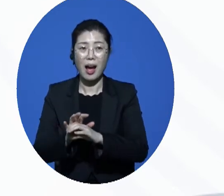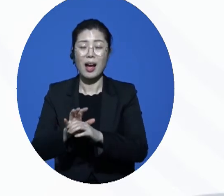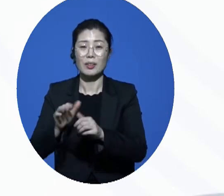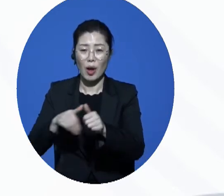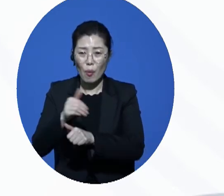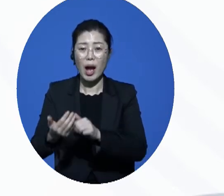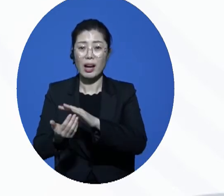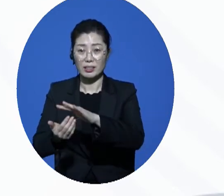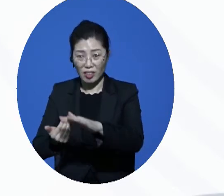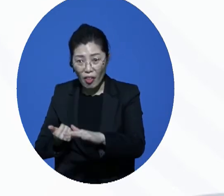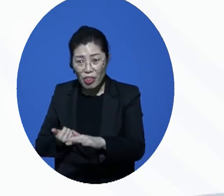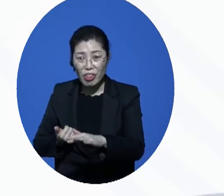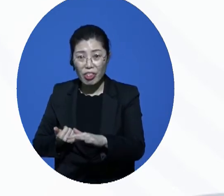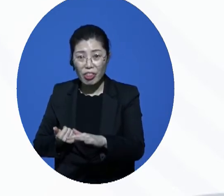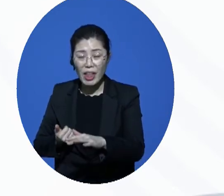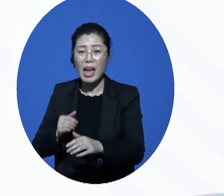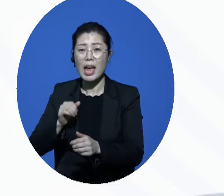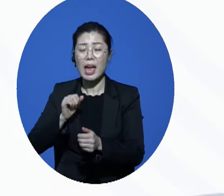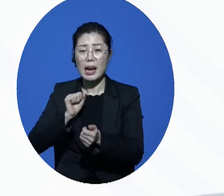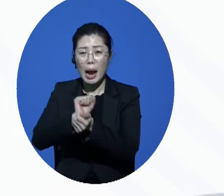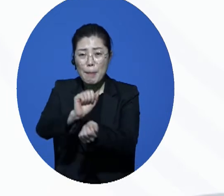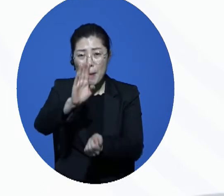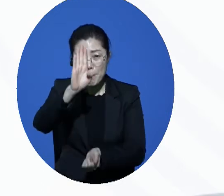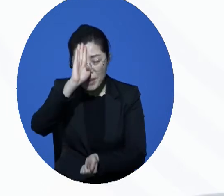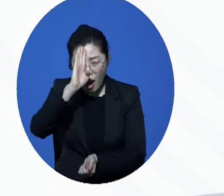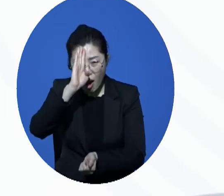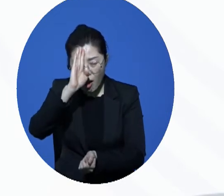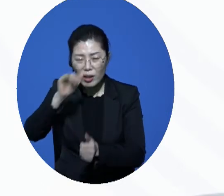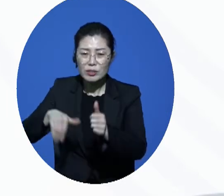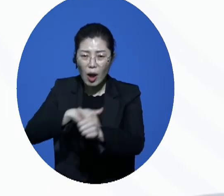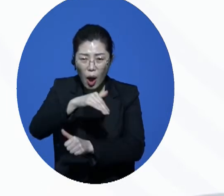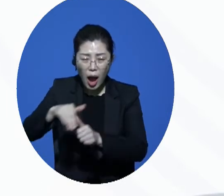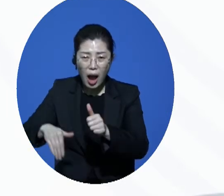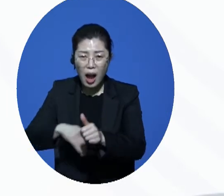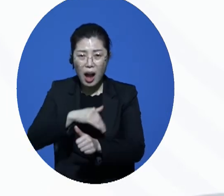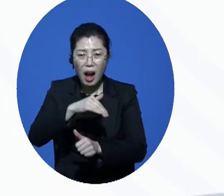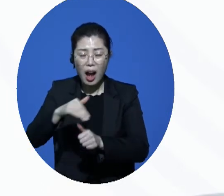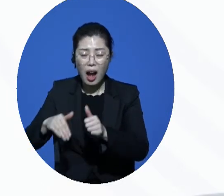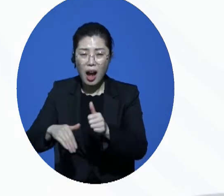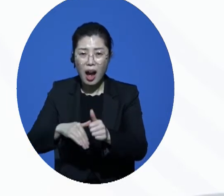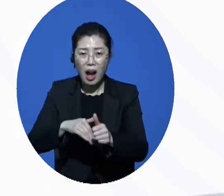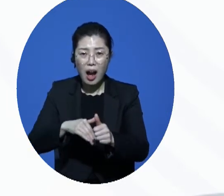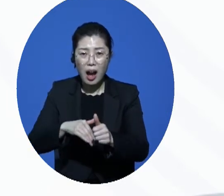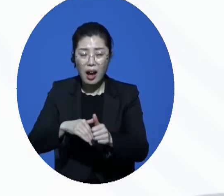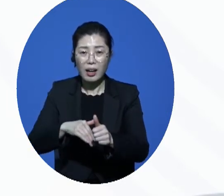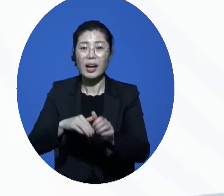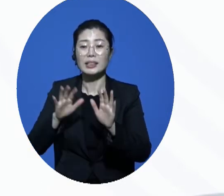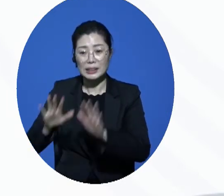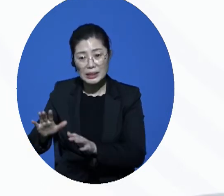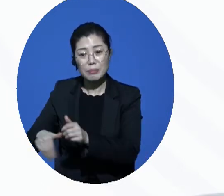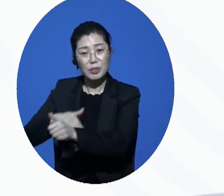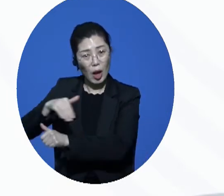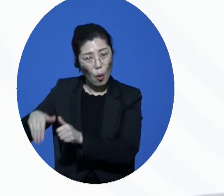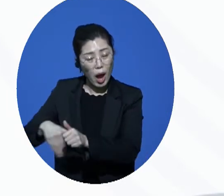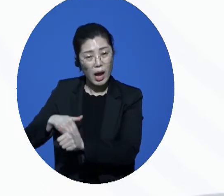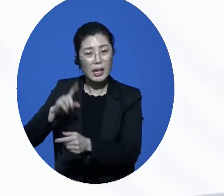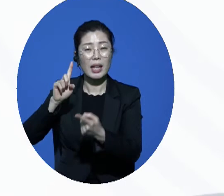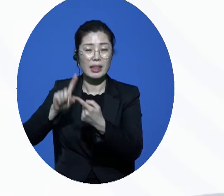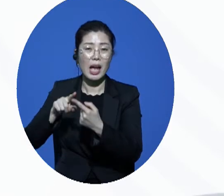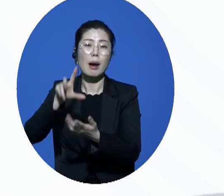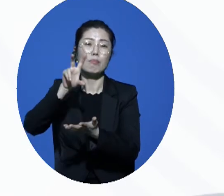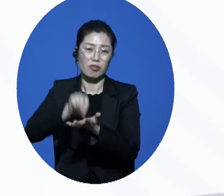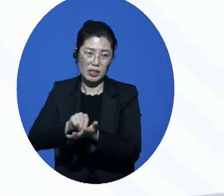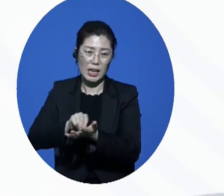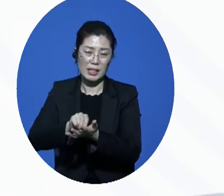상황에서 맞이했었던 감염병 상황을 중심으로 현재 이제 발생했던 문제들 몇 가지를 함께 좀 짚어보려고